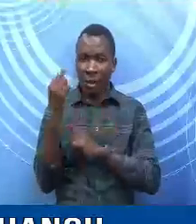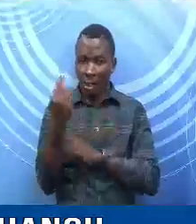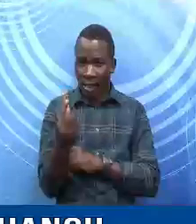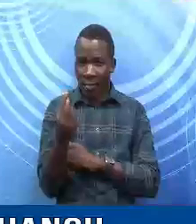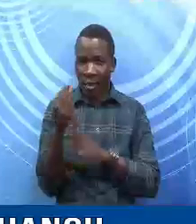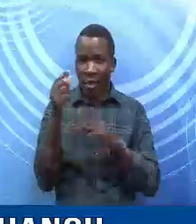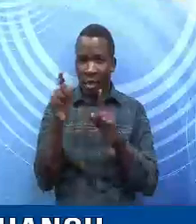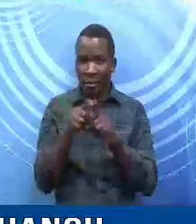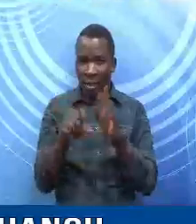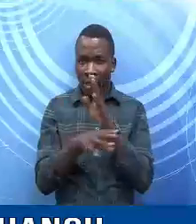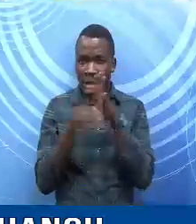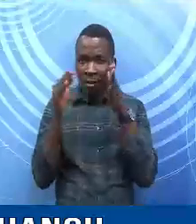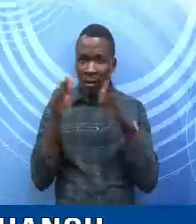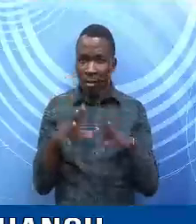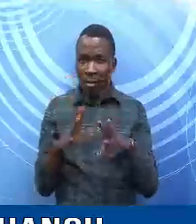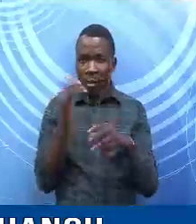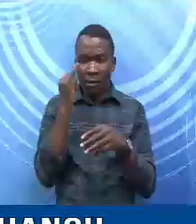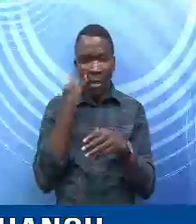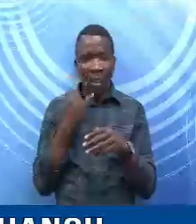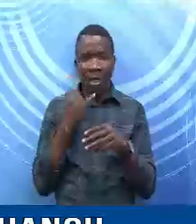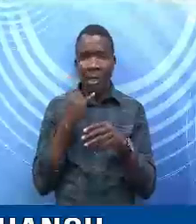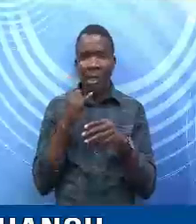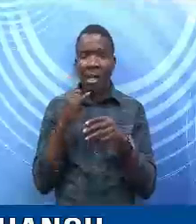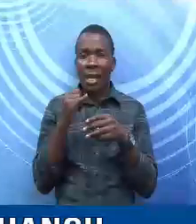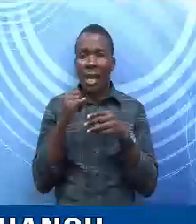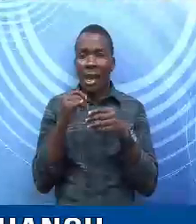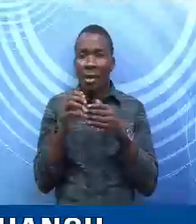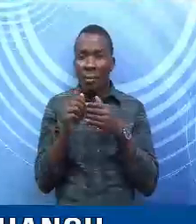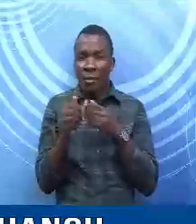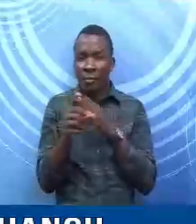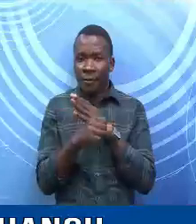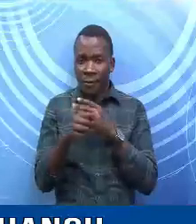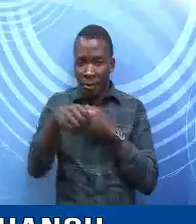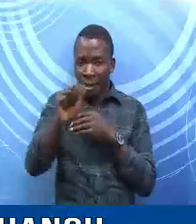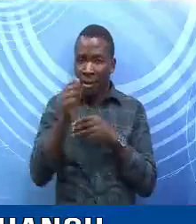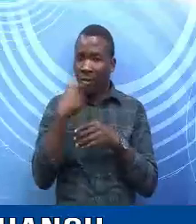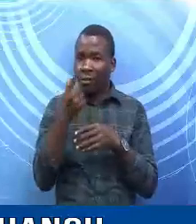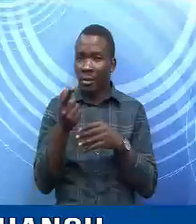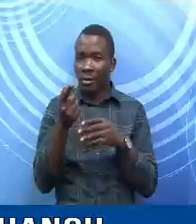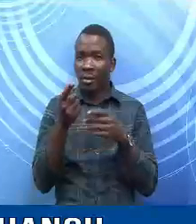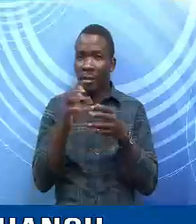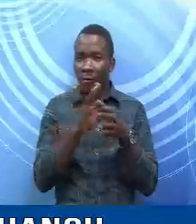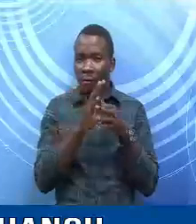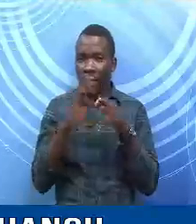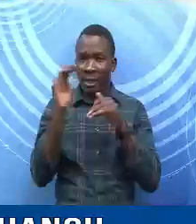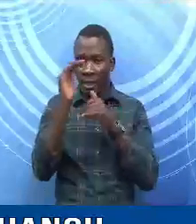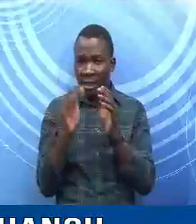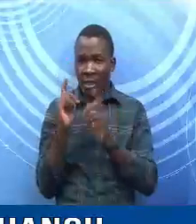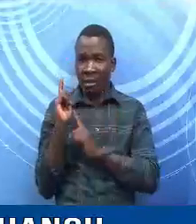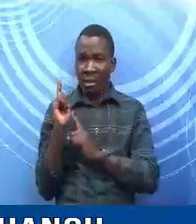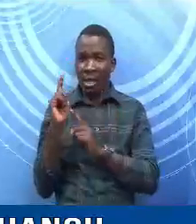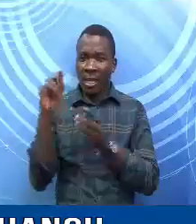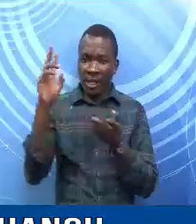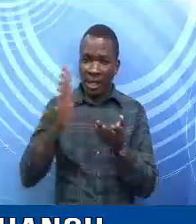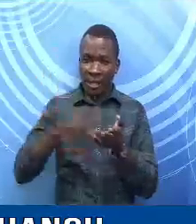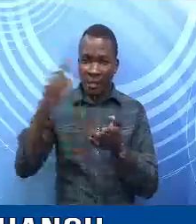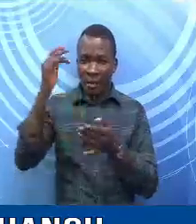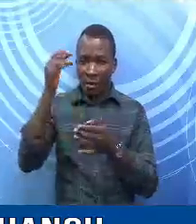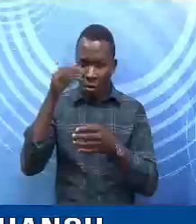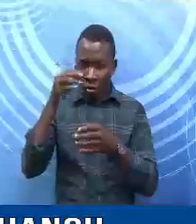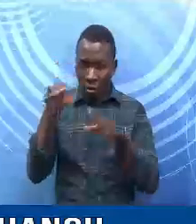umunyamabanga nshingwabikorwa rw'umurenge wa Ruhango yabwiye BTN TV ko bakorana n'inzego z'umutekano kandi ashimangira ko ngo muri aka gace hari hashize umwaka nta bibazo